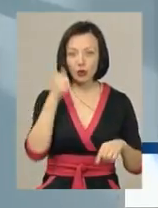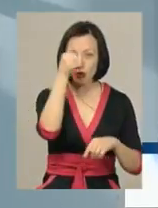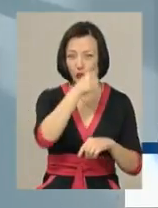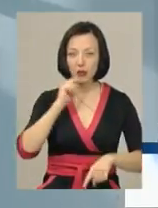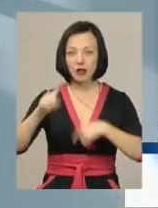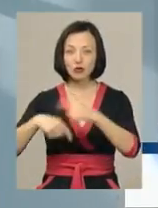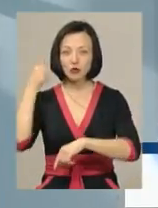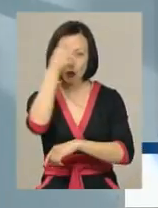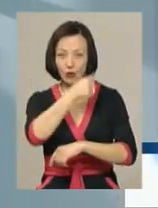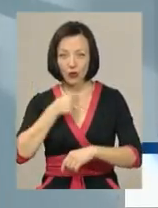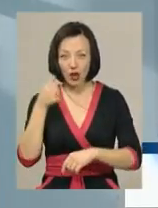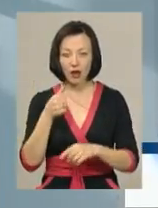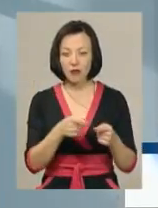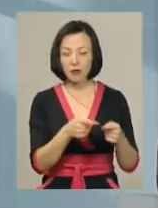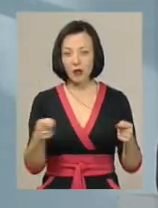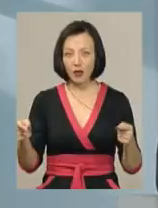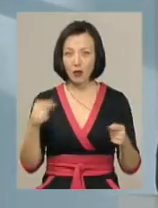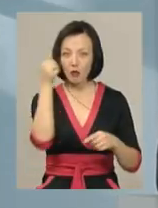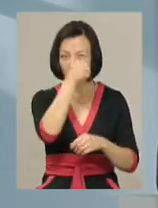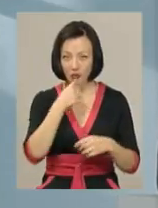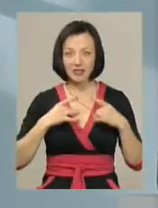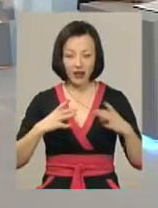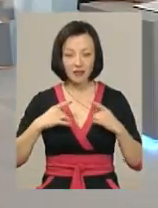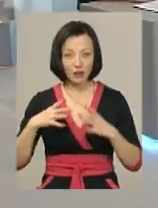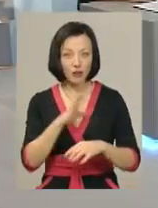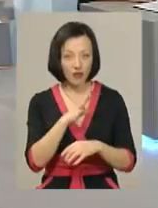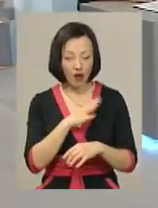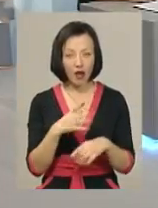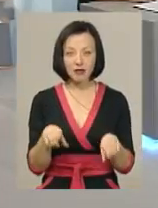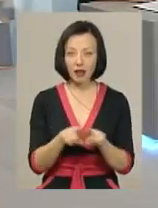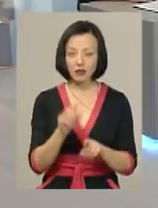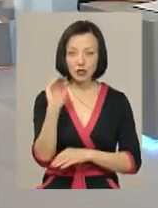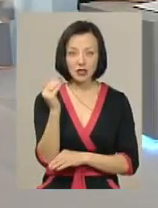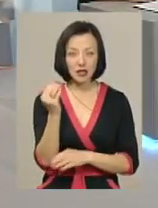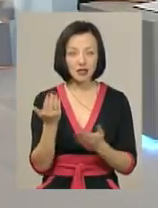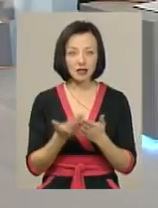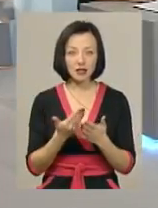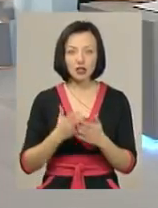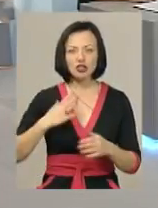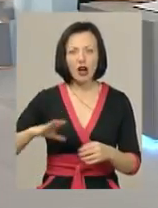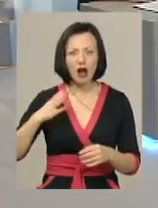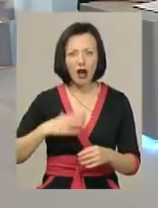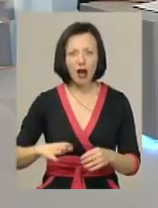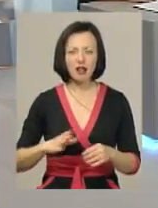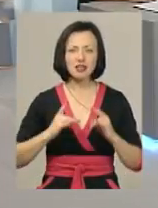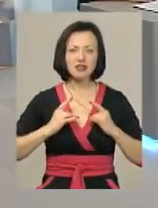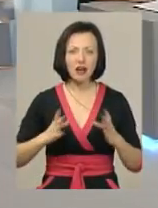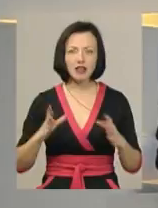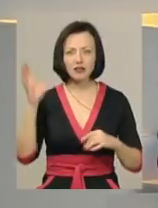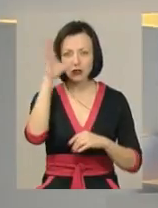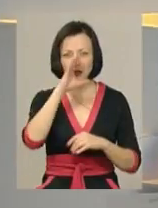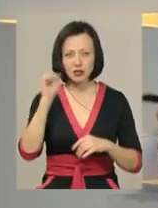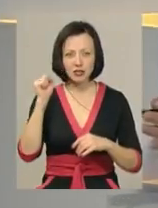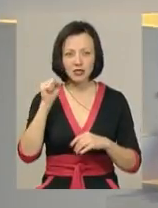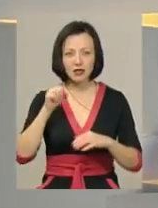свято буде наступного року свято є протягом року Так але буває таке що дитина чекала того ранку чи ще вночі